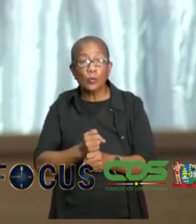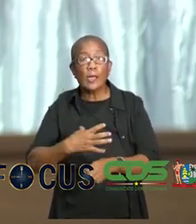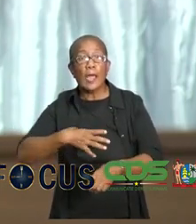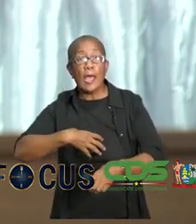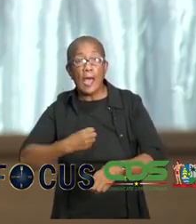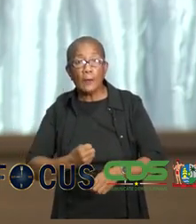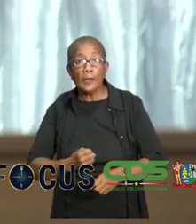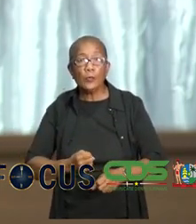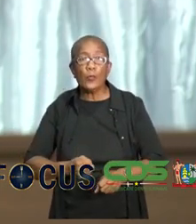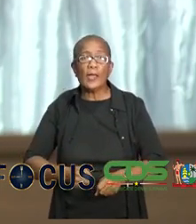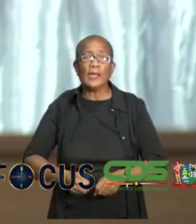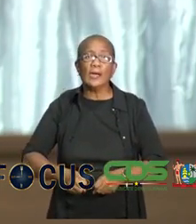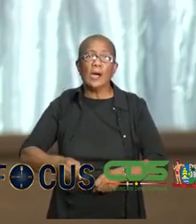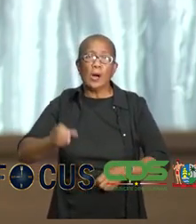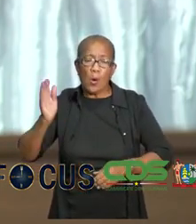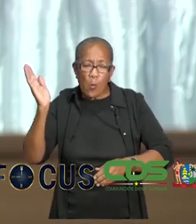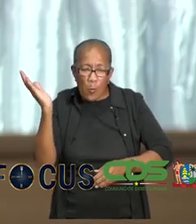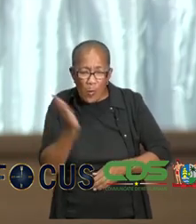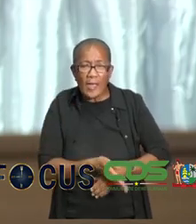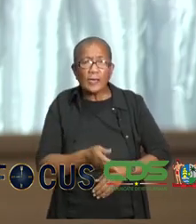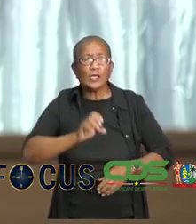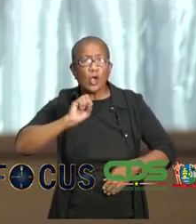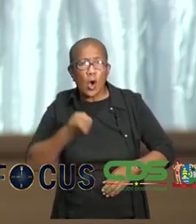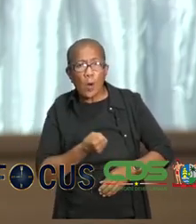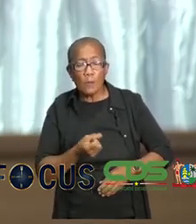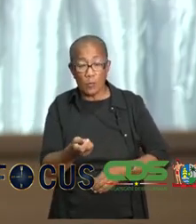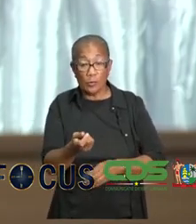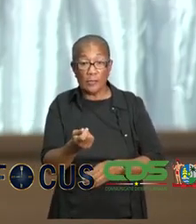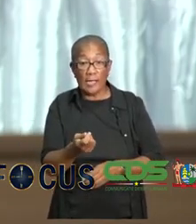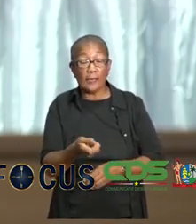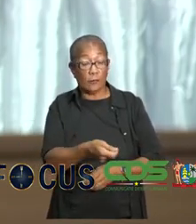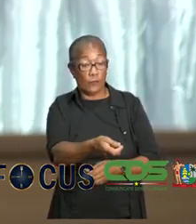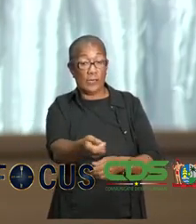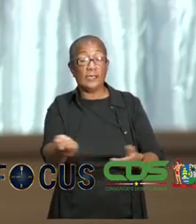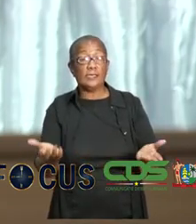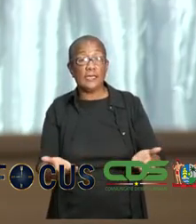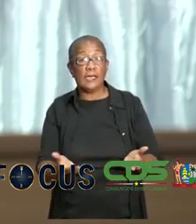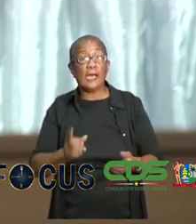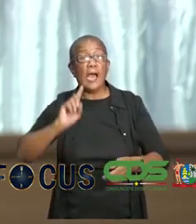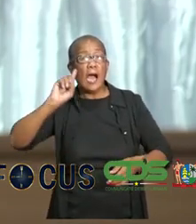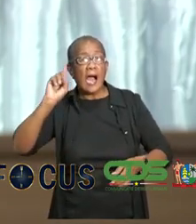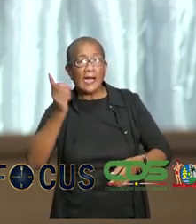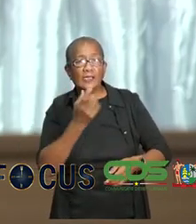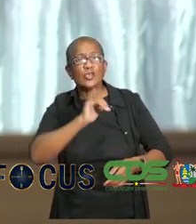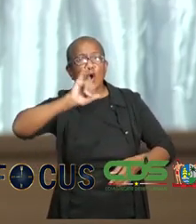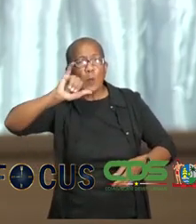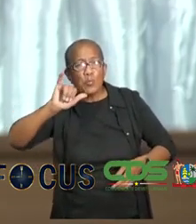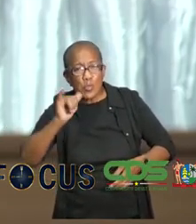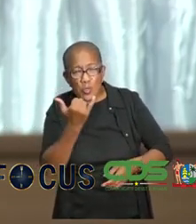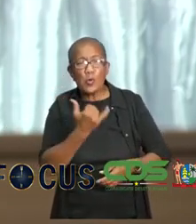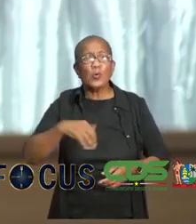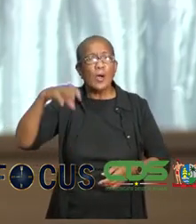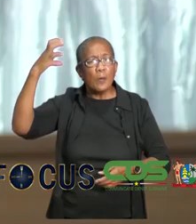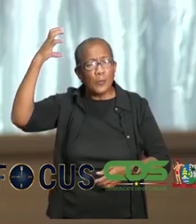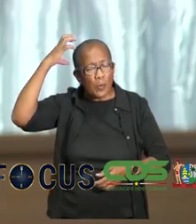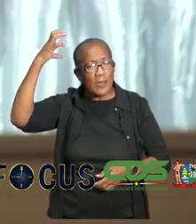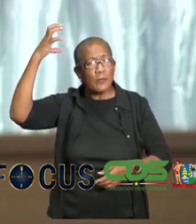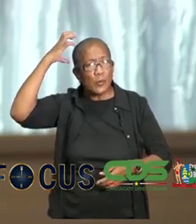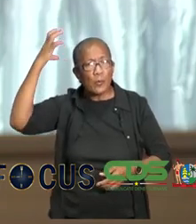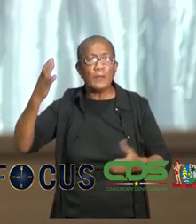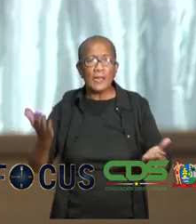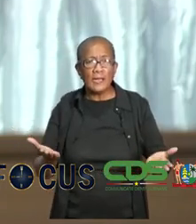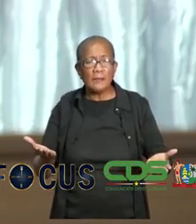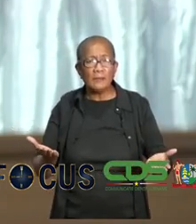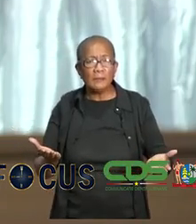we geweigerd om monetair te financieren. Anders waren we weer met hetzelfde met